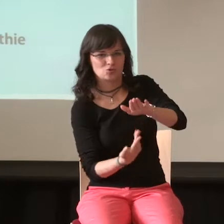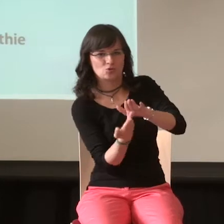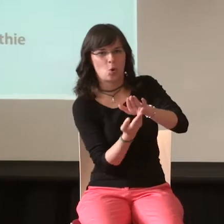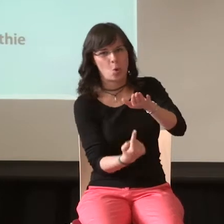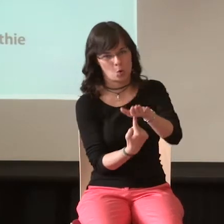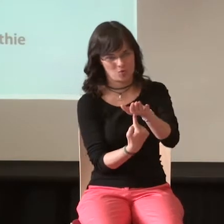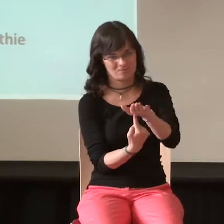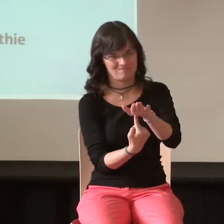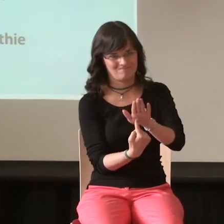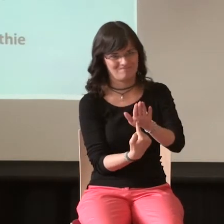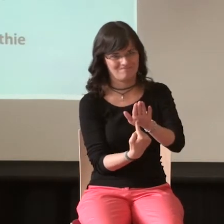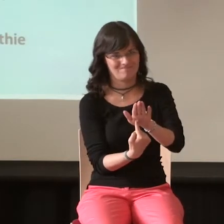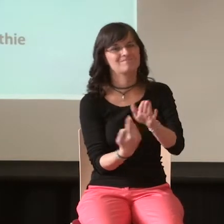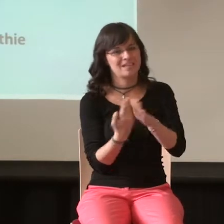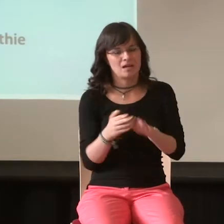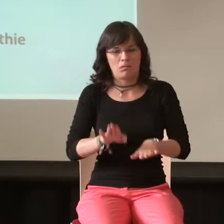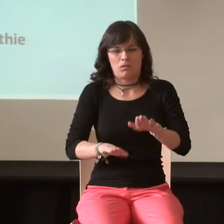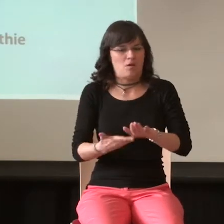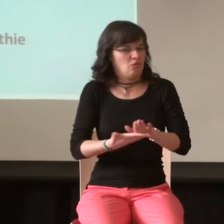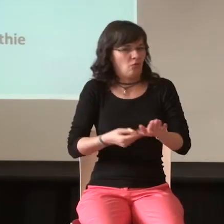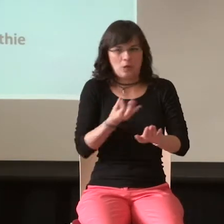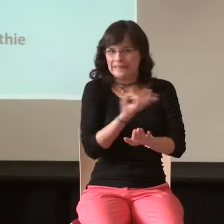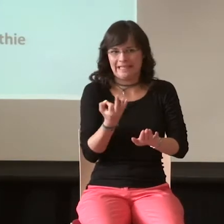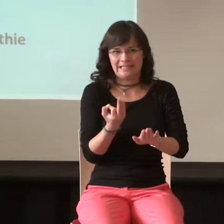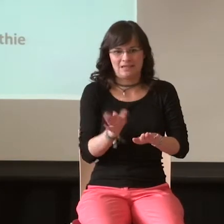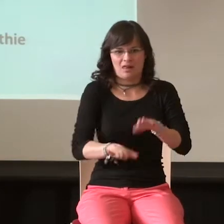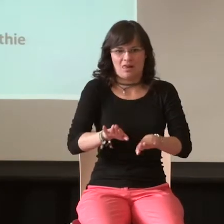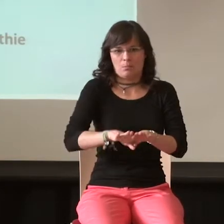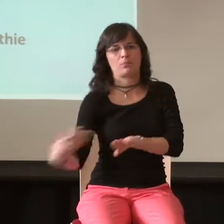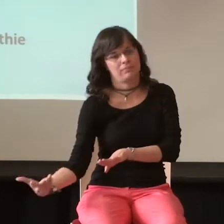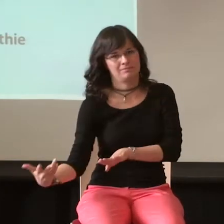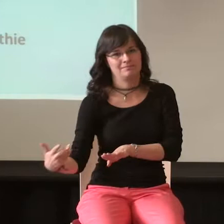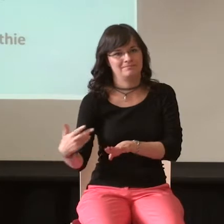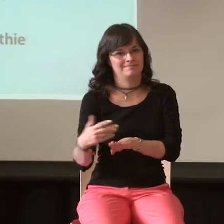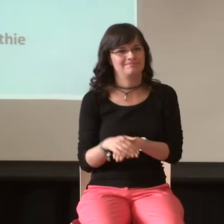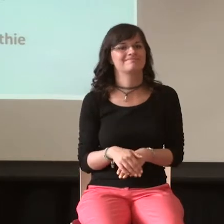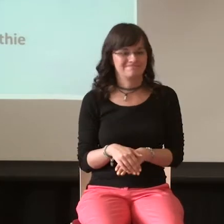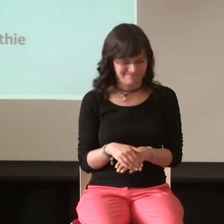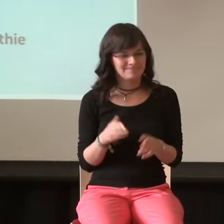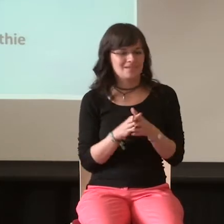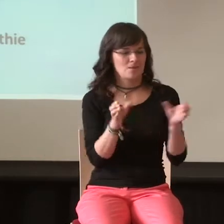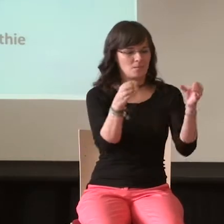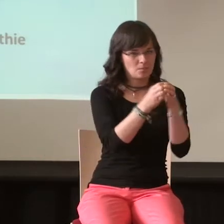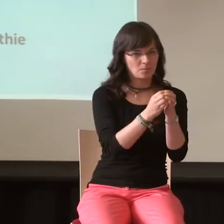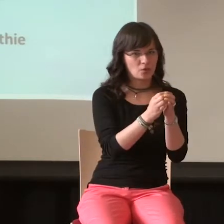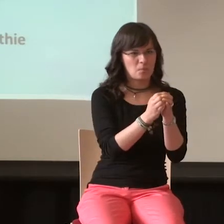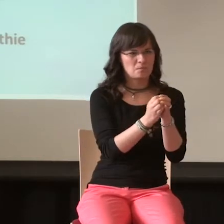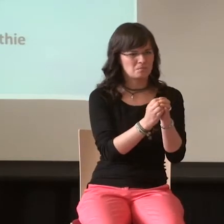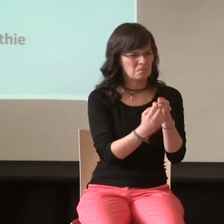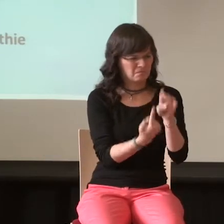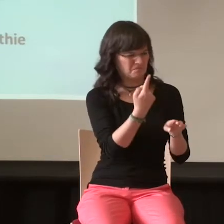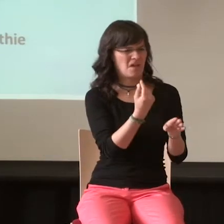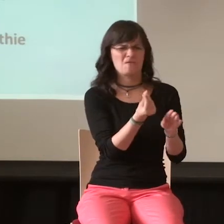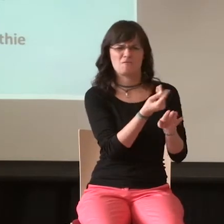dramatisch, die Sturzgefahr besteht. Also diese beiden großen Gruppen, das heißt Missempfindungen, Taubheitsgefühle in